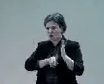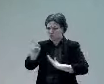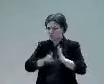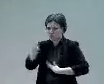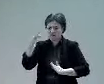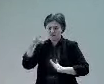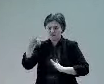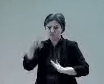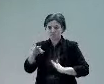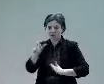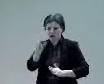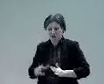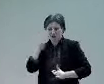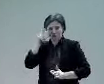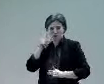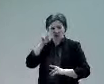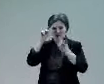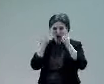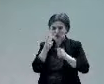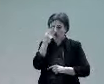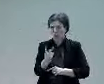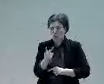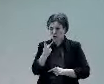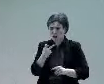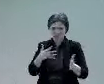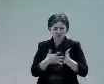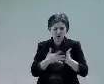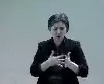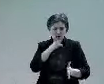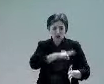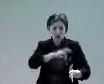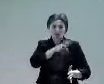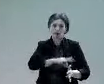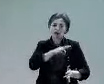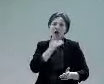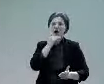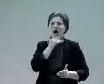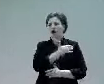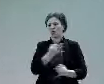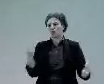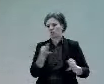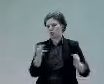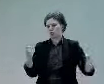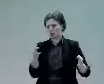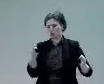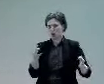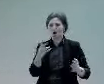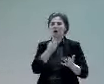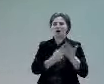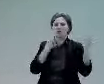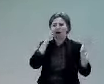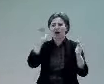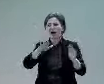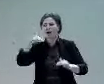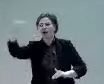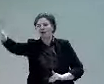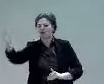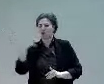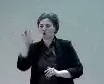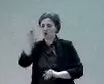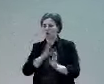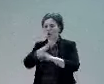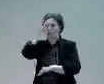questi anni. Ma se una ragazza con due lauree fa fatica anche qui a trovare un salario dignitoso ed è tentata di andare fuori in altri paesi europei, noi